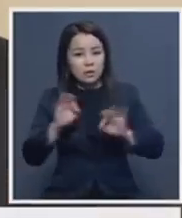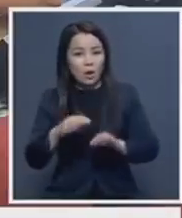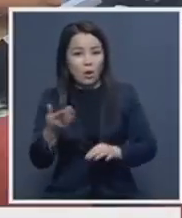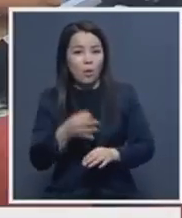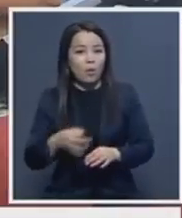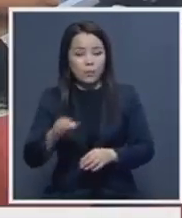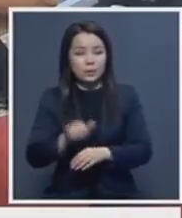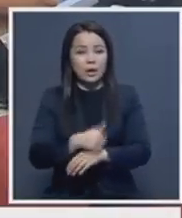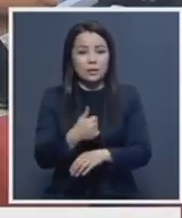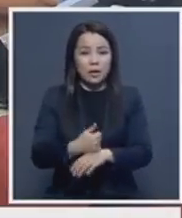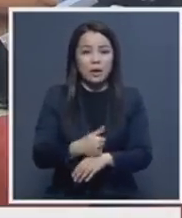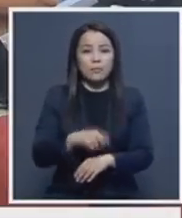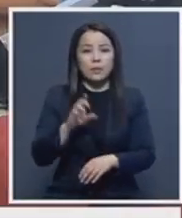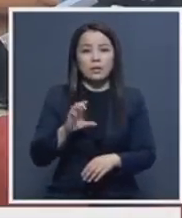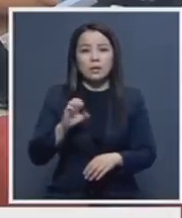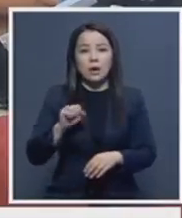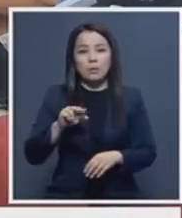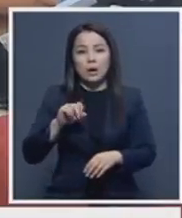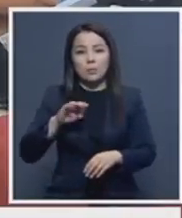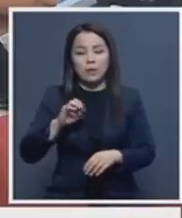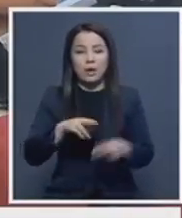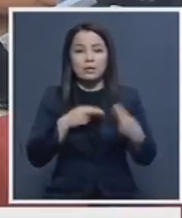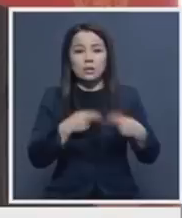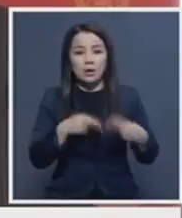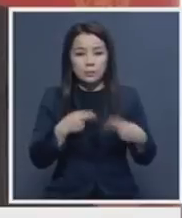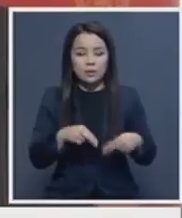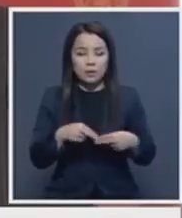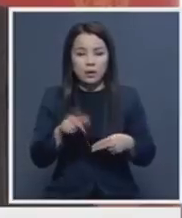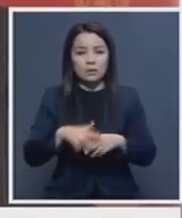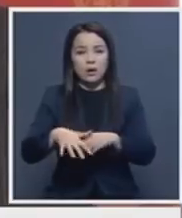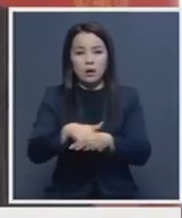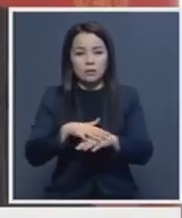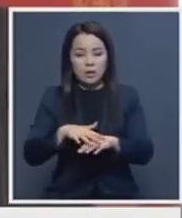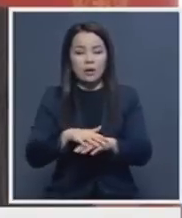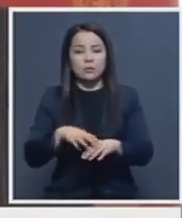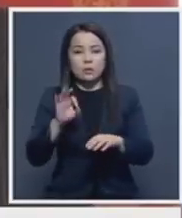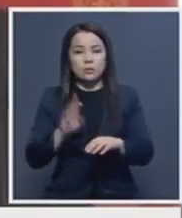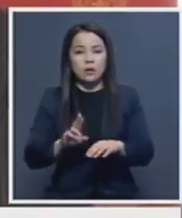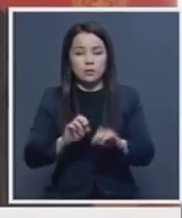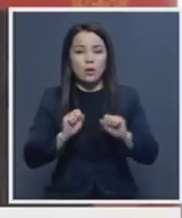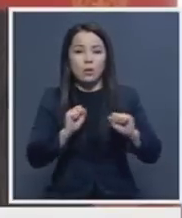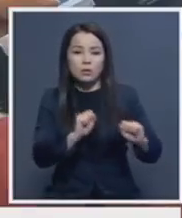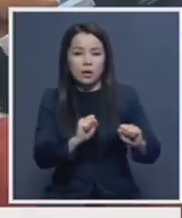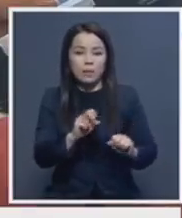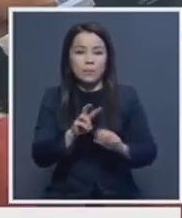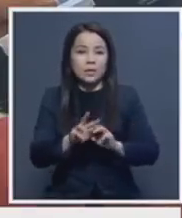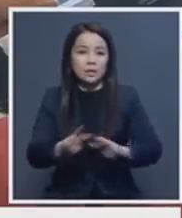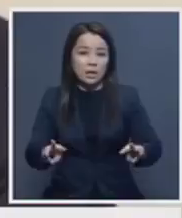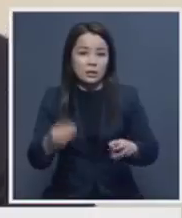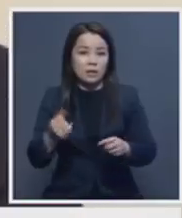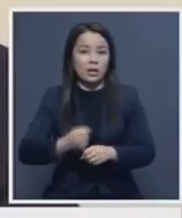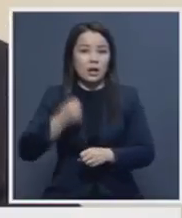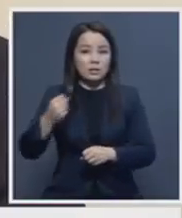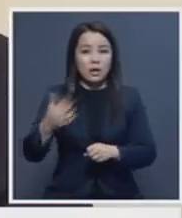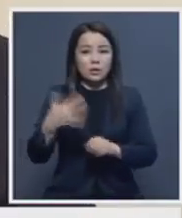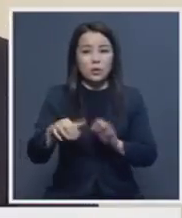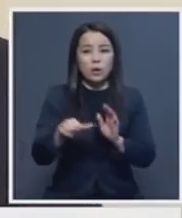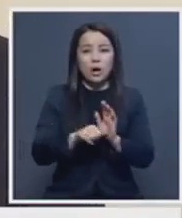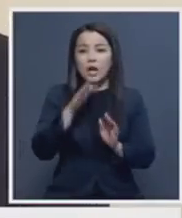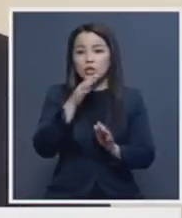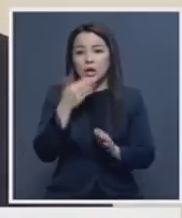экс-әкімі Бердібек Сапарбаев кеше еңбек және халықты әлеуметтік қорғау министрі болып тағайындалған еді. Оңдасын Сейілұлы 56